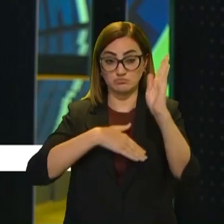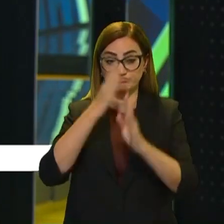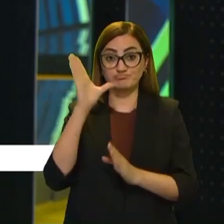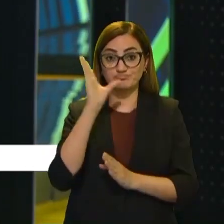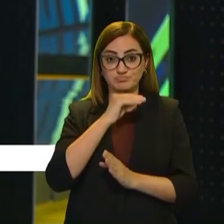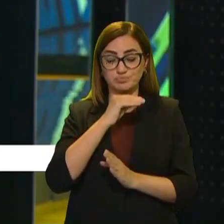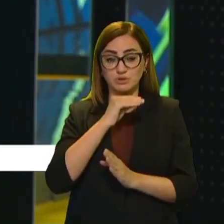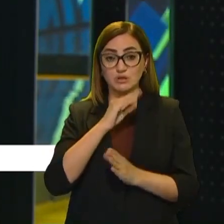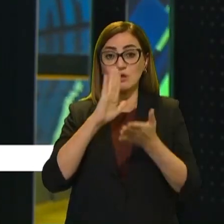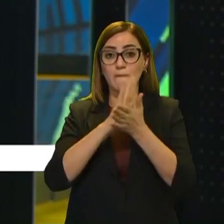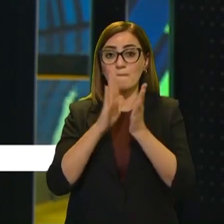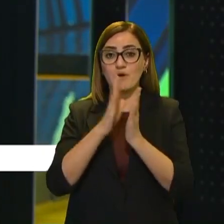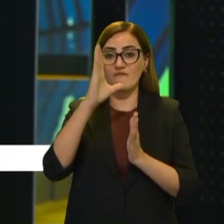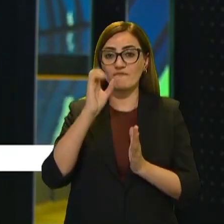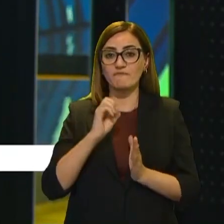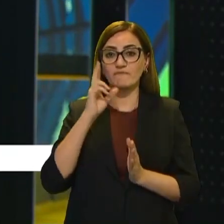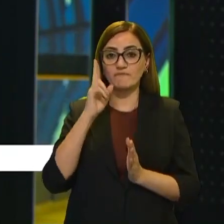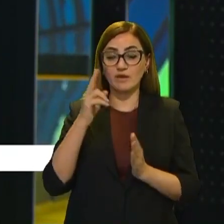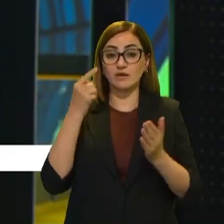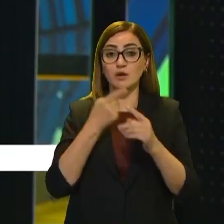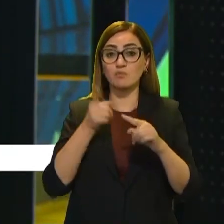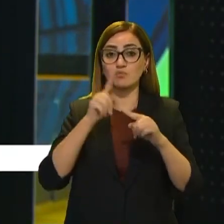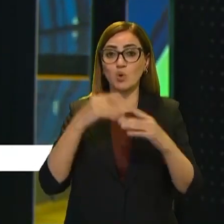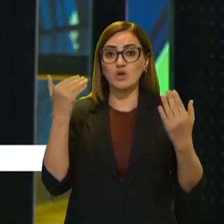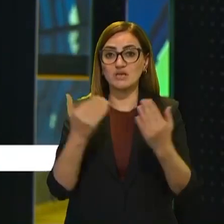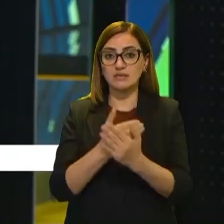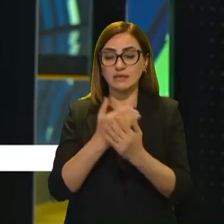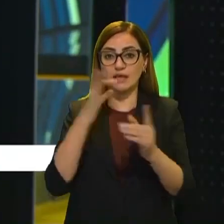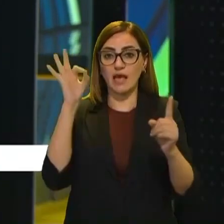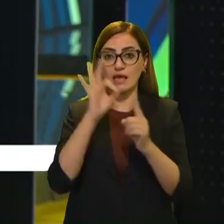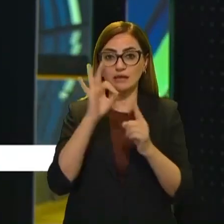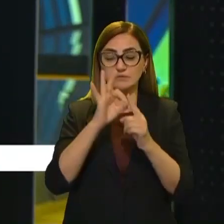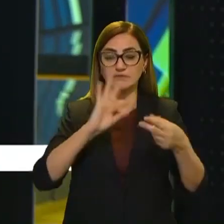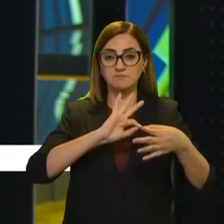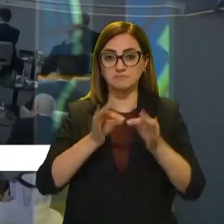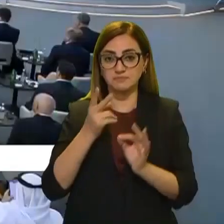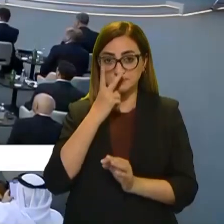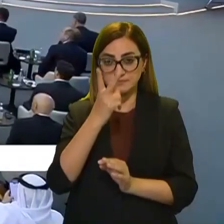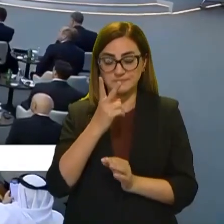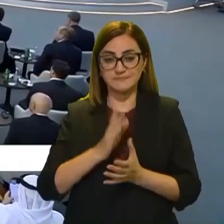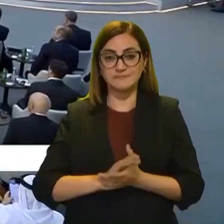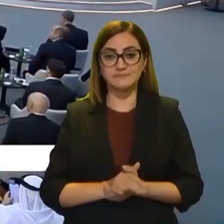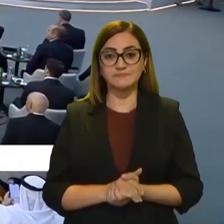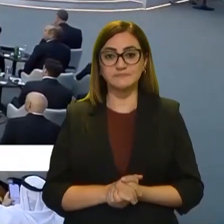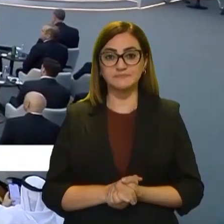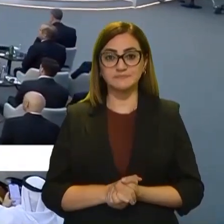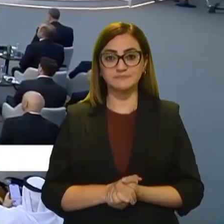bilər. Əsrin müqaviləsinin bu yeni və qlobal hədəfi ilə bağlı detalları izləyək.